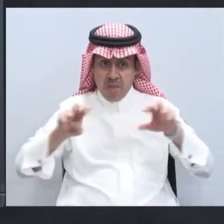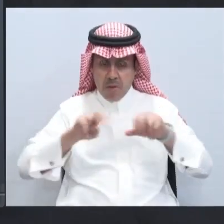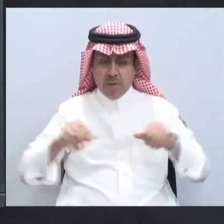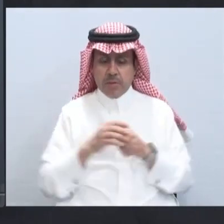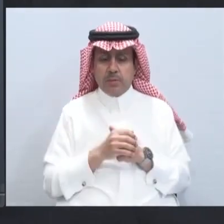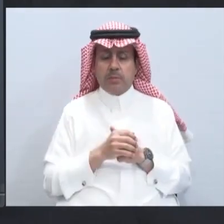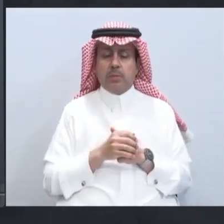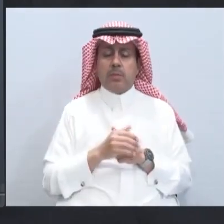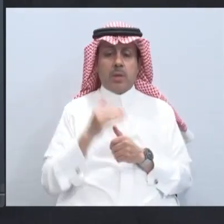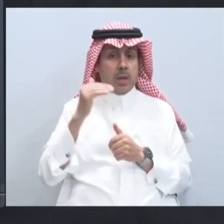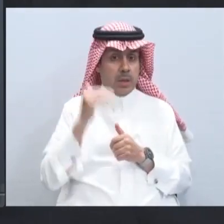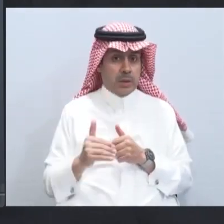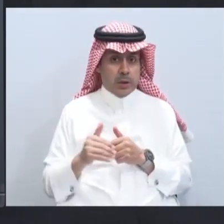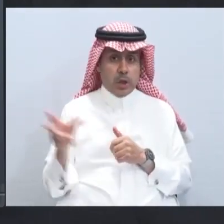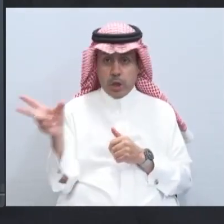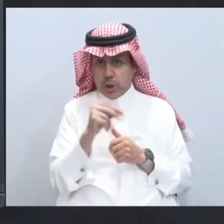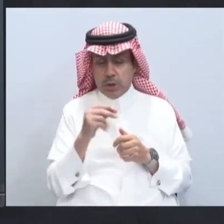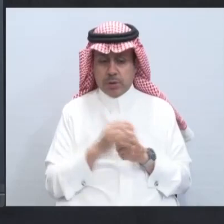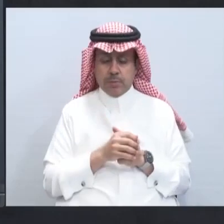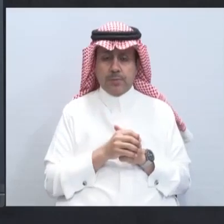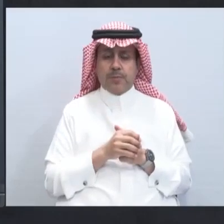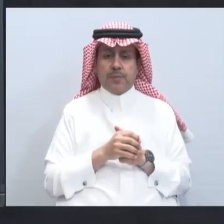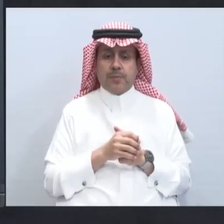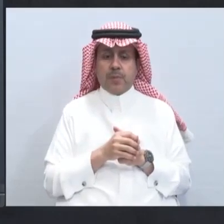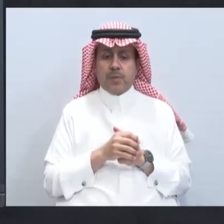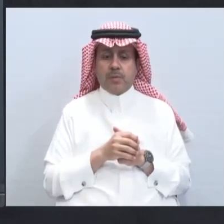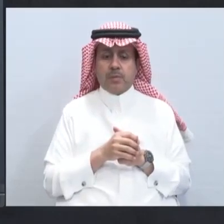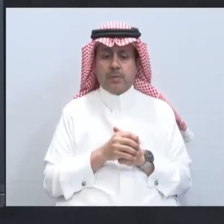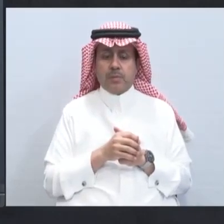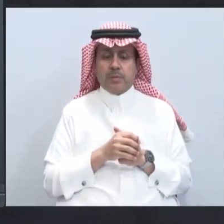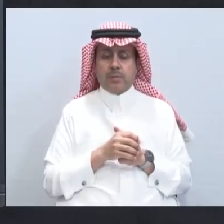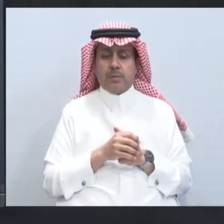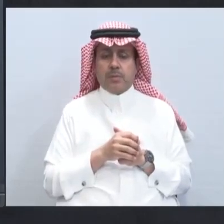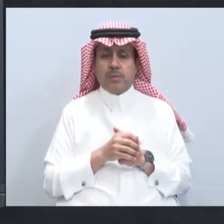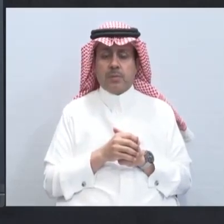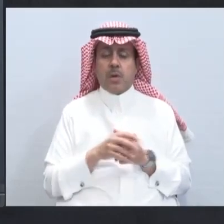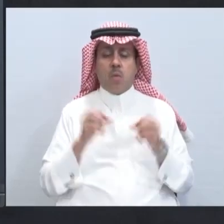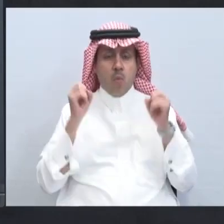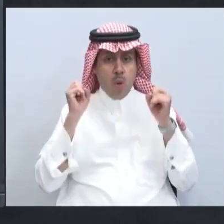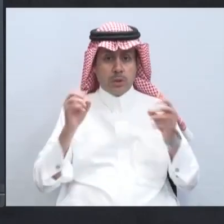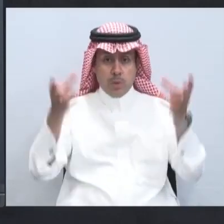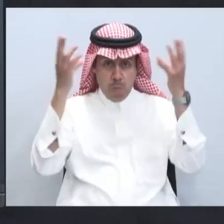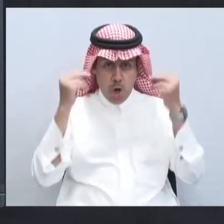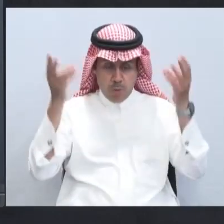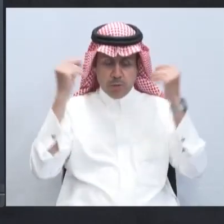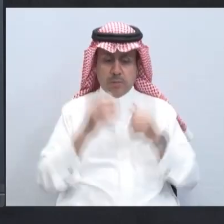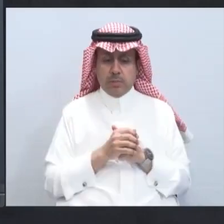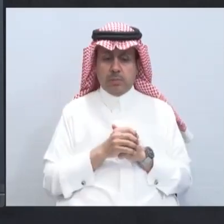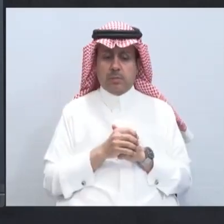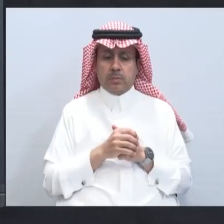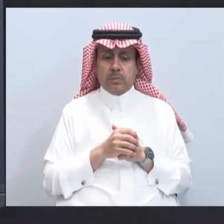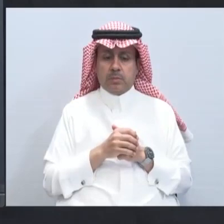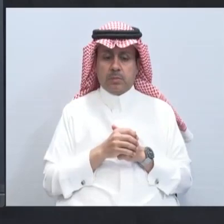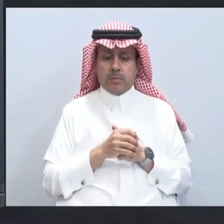لك العديد من النتائج يعني كم هائل من المعلومات تظهر لك هذه